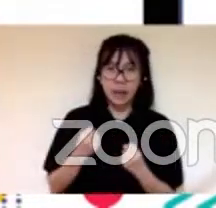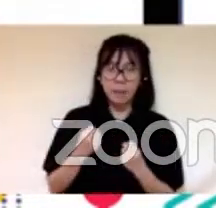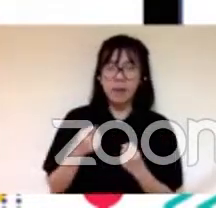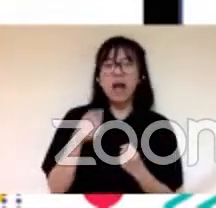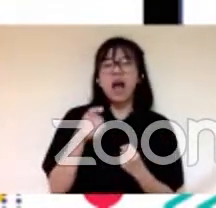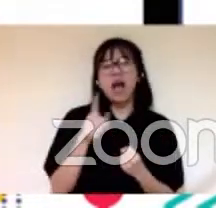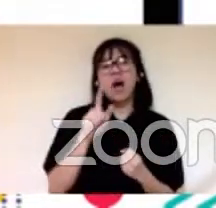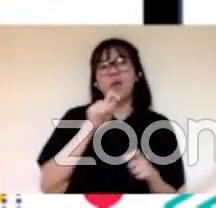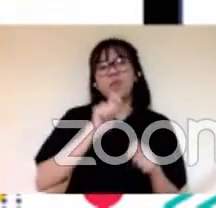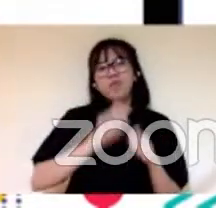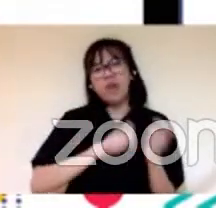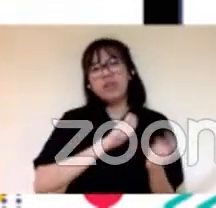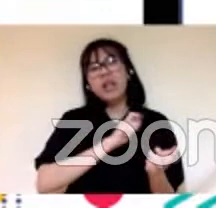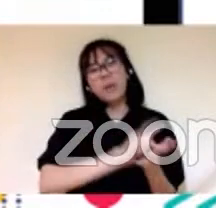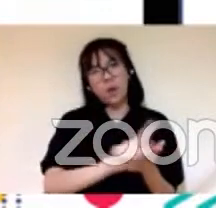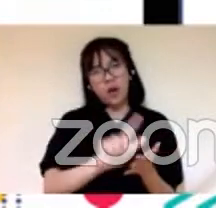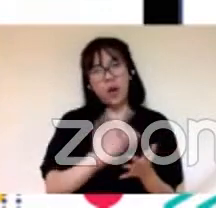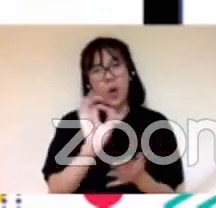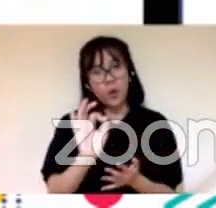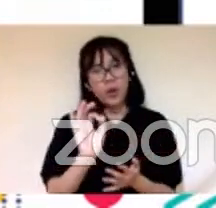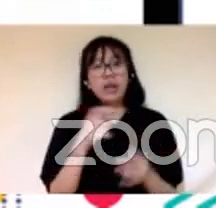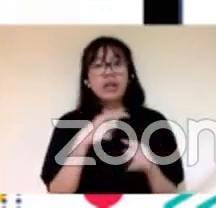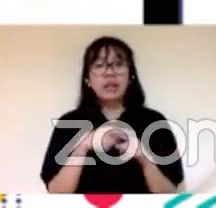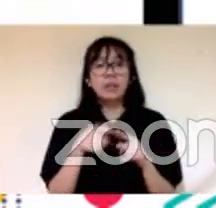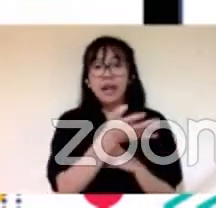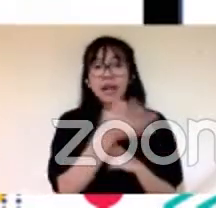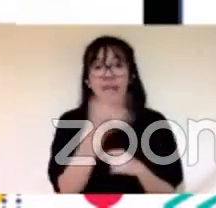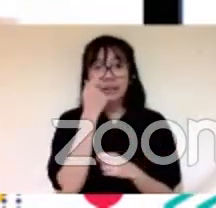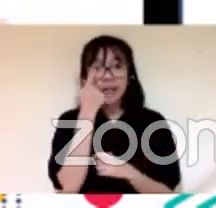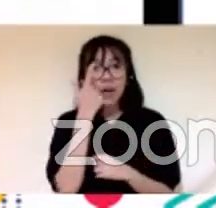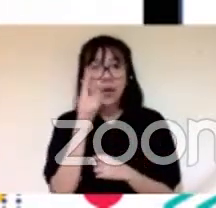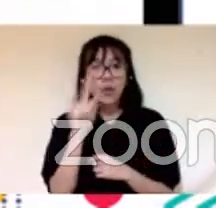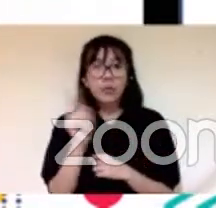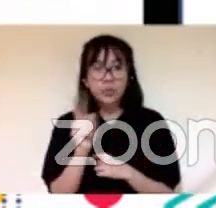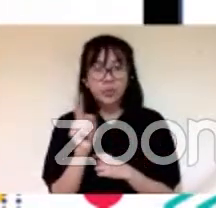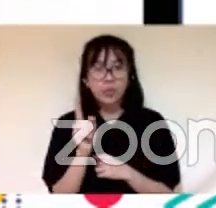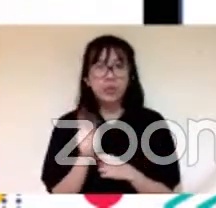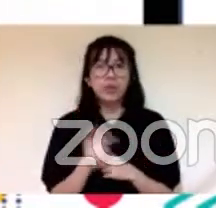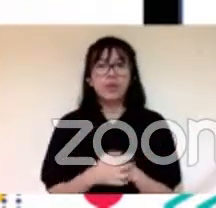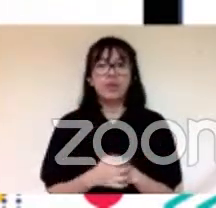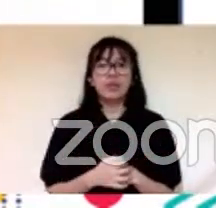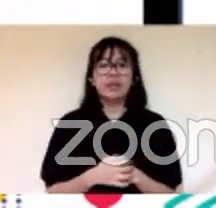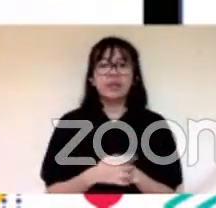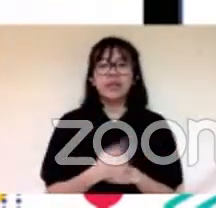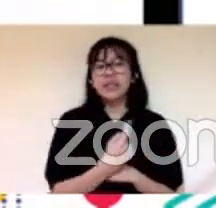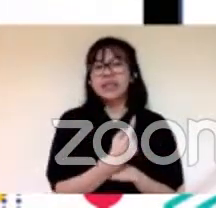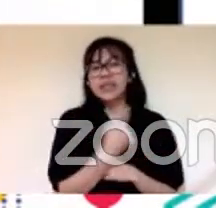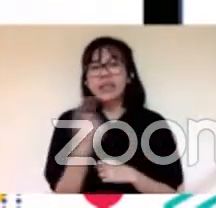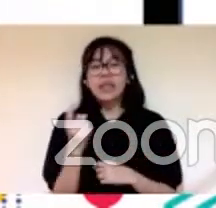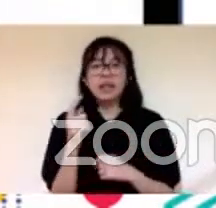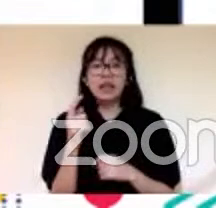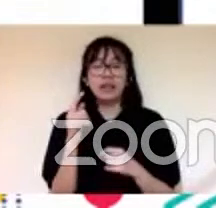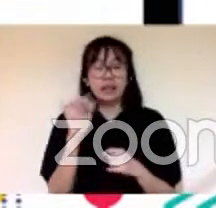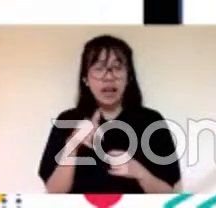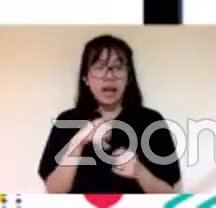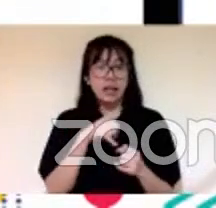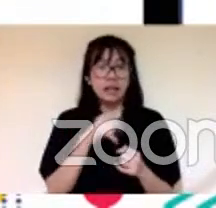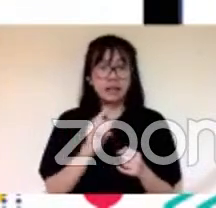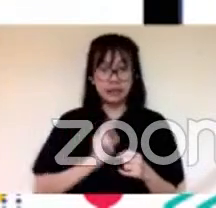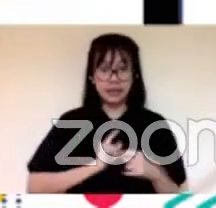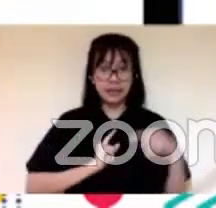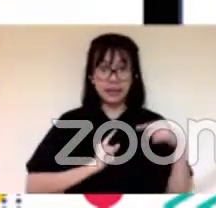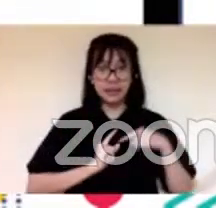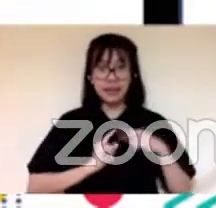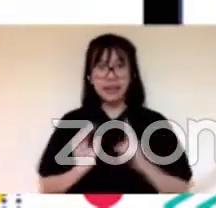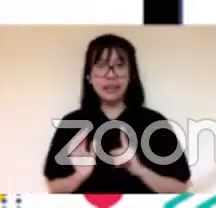lagi mungkin yang harus disadari adalah begini, kita tetap harus menjaga, memproteksi diri kita dulu gitu ya.